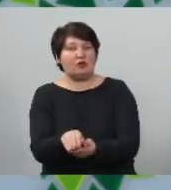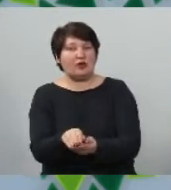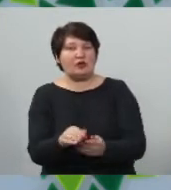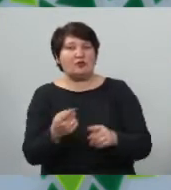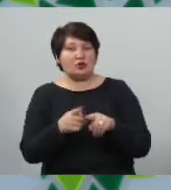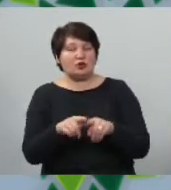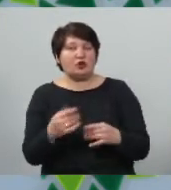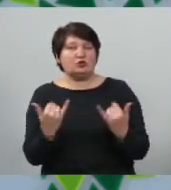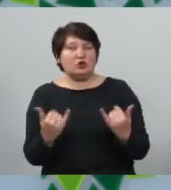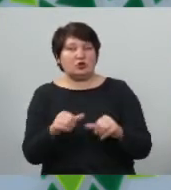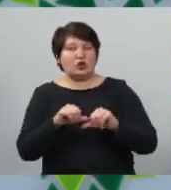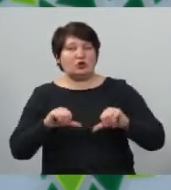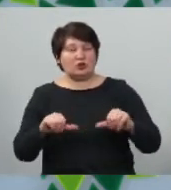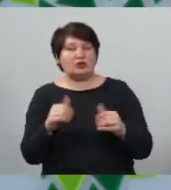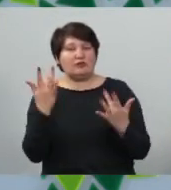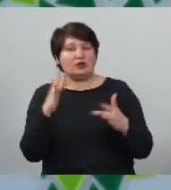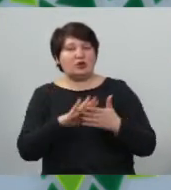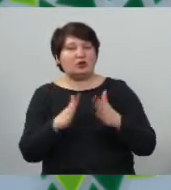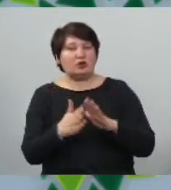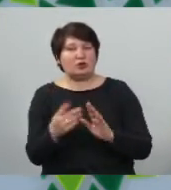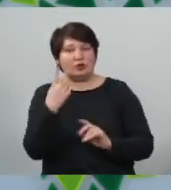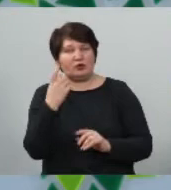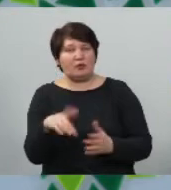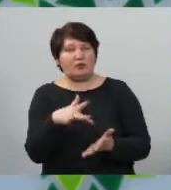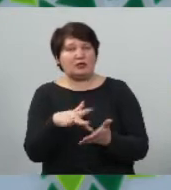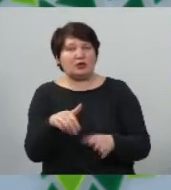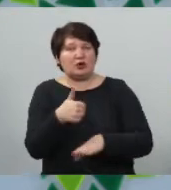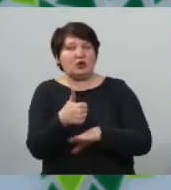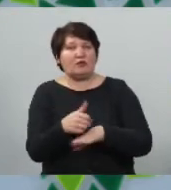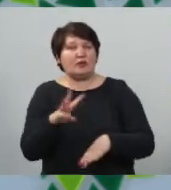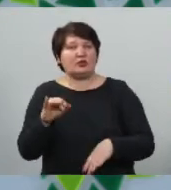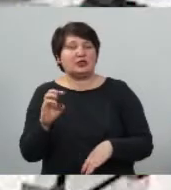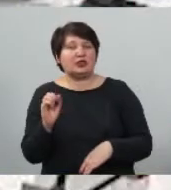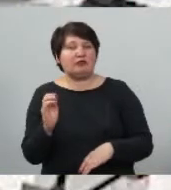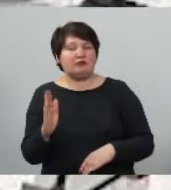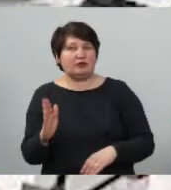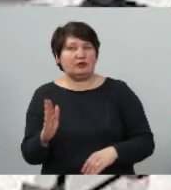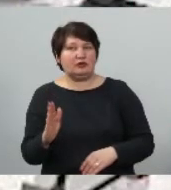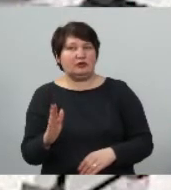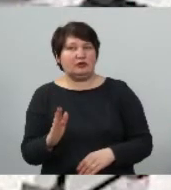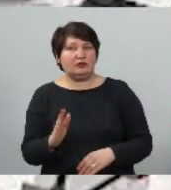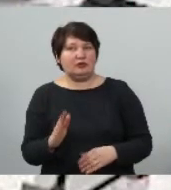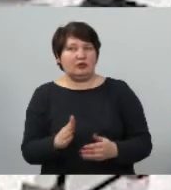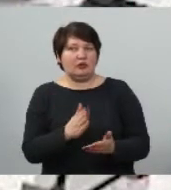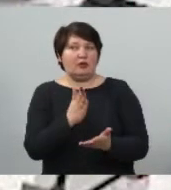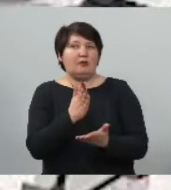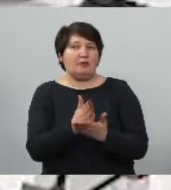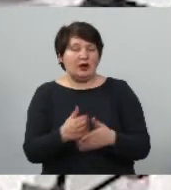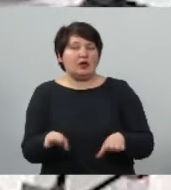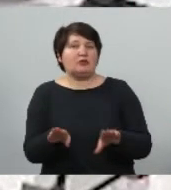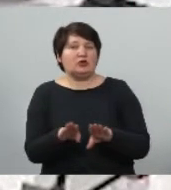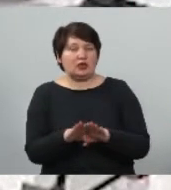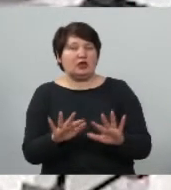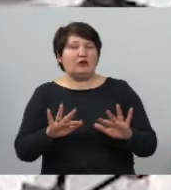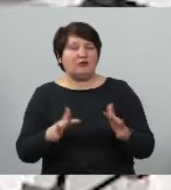сьогодні на комісії із надзвичайних ситуацій повідомив міський голова Руслан Марцінків. Ми маємо вже сьогодні прецедент. Перша